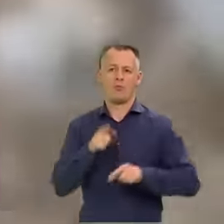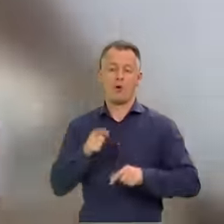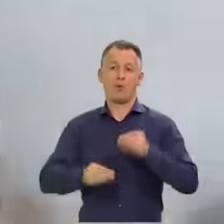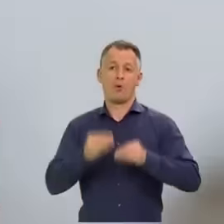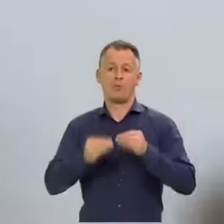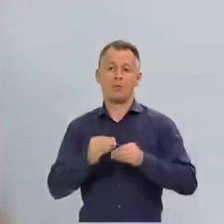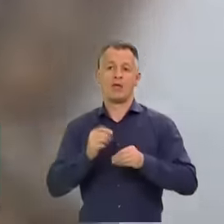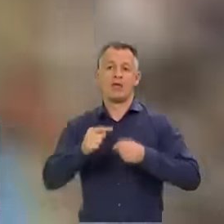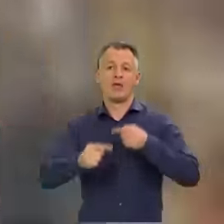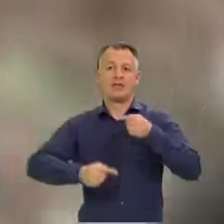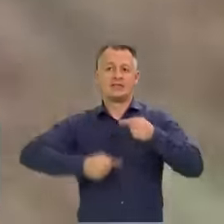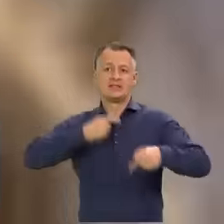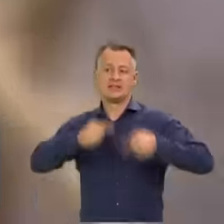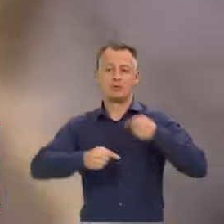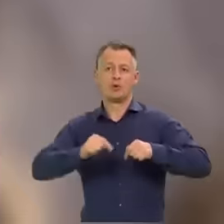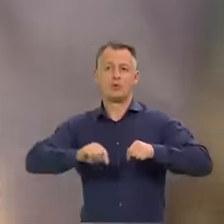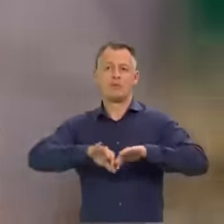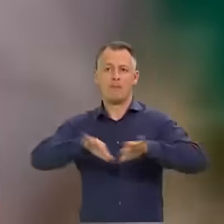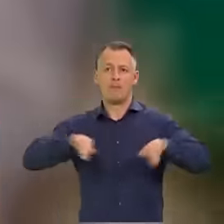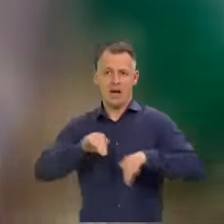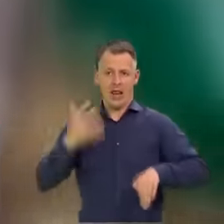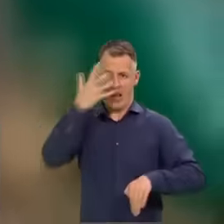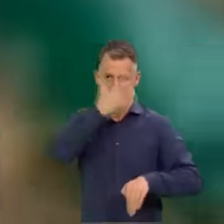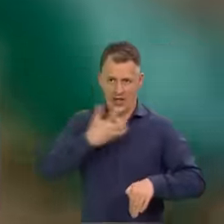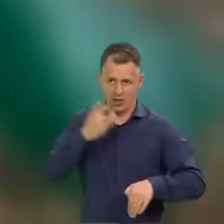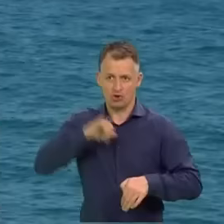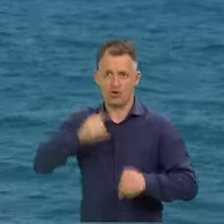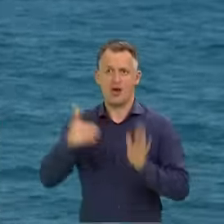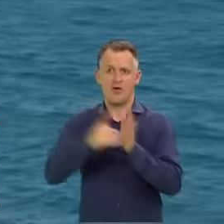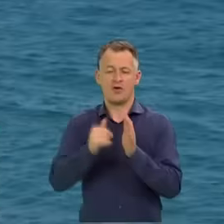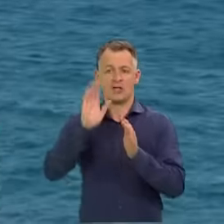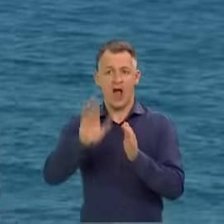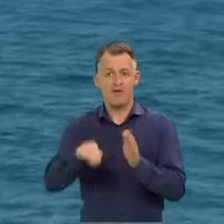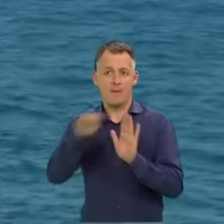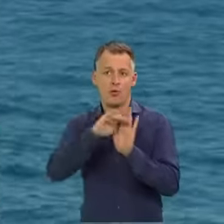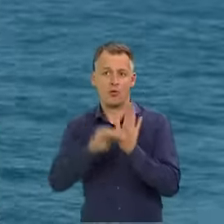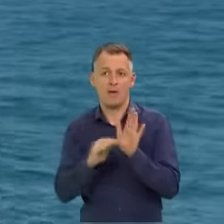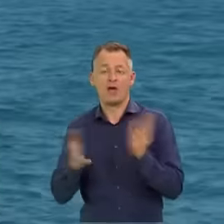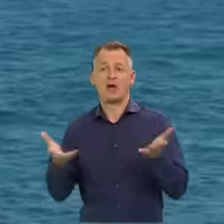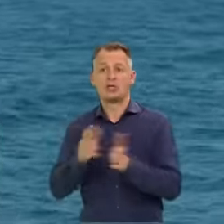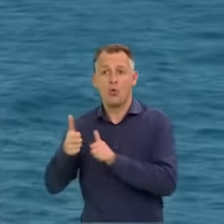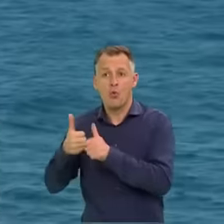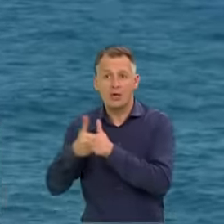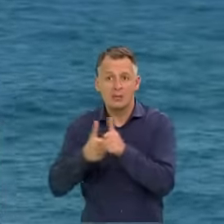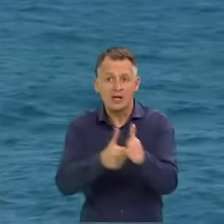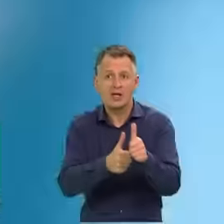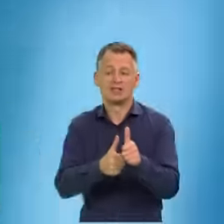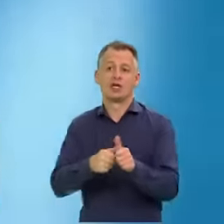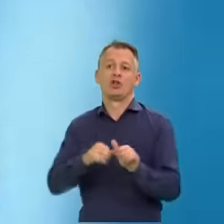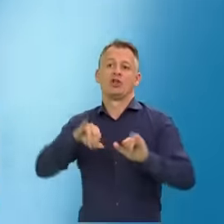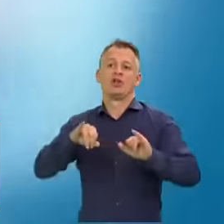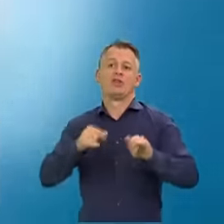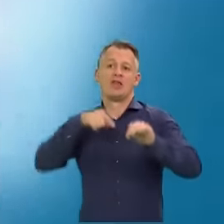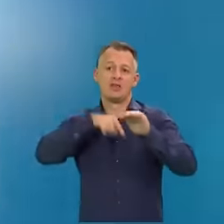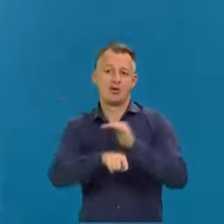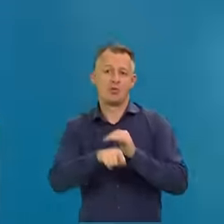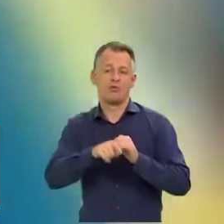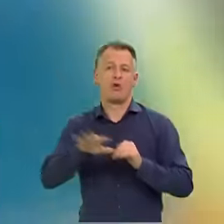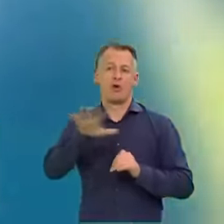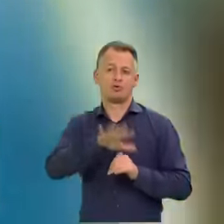iremediabil ecosistemul Mării Negre și nevoia de a avea programe care să o monitorizeze și să o protejeze constant, în special în